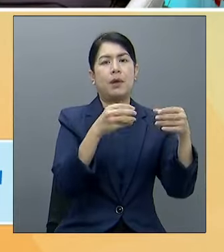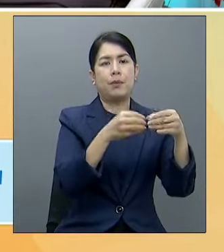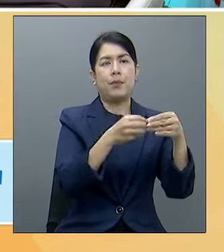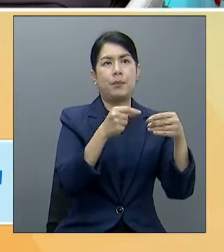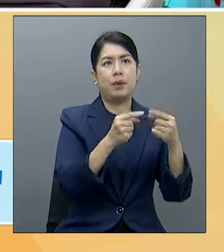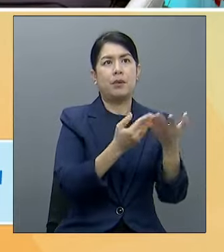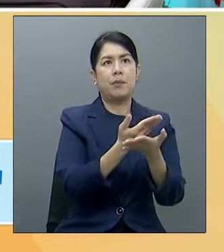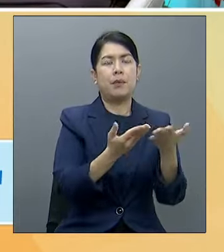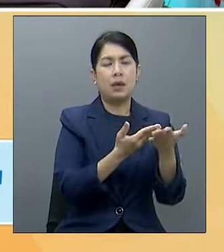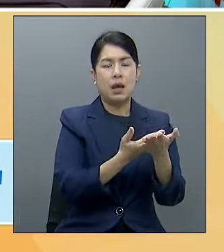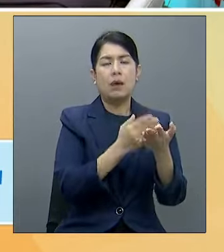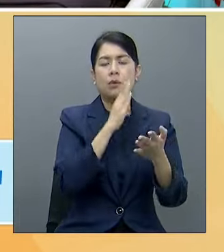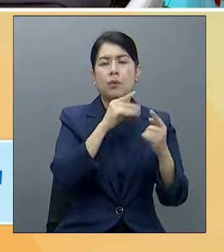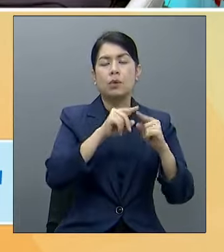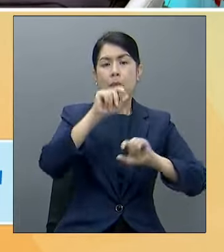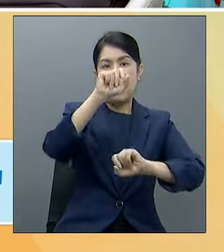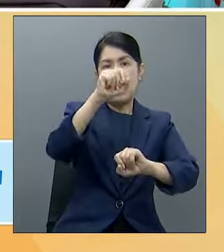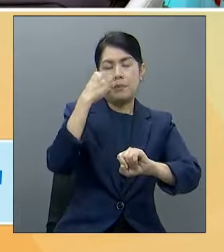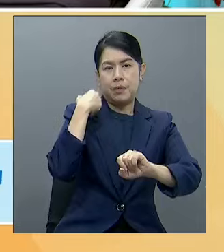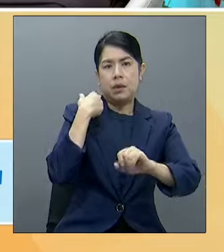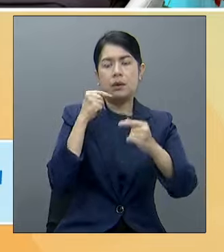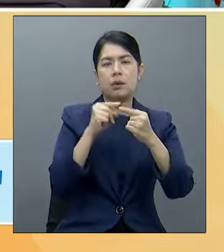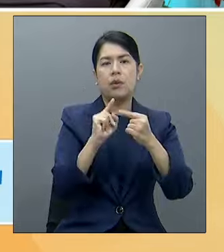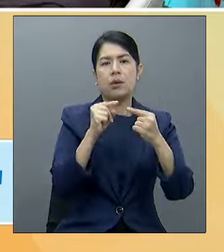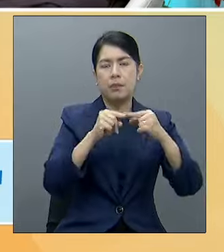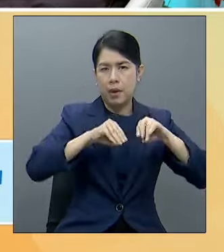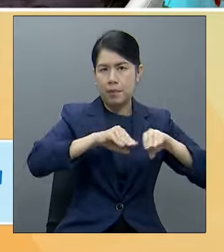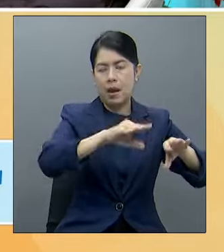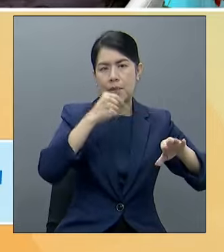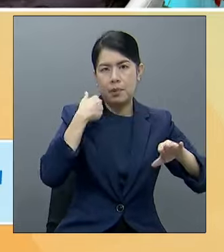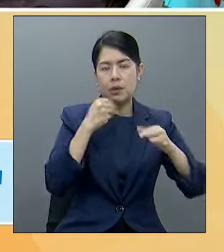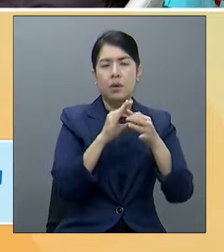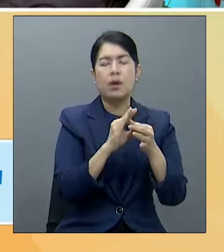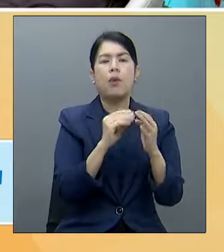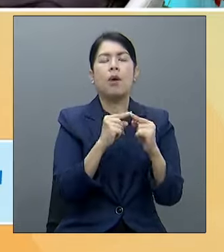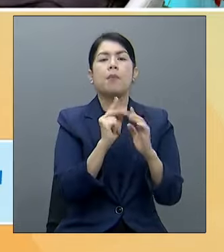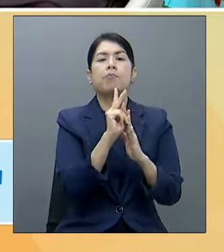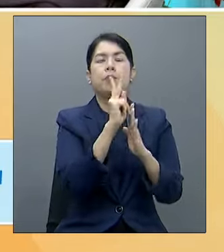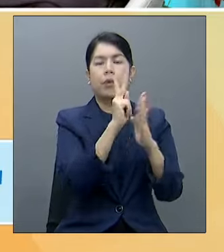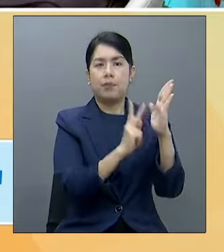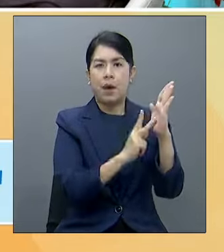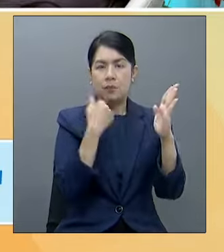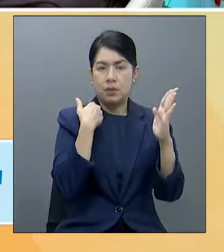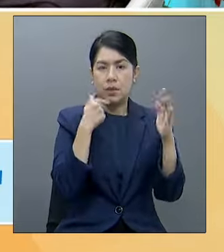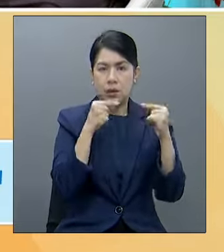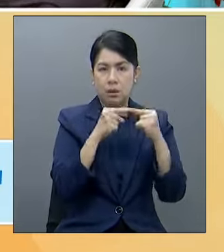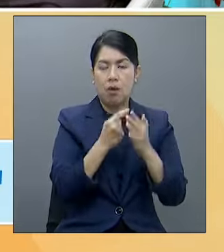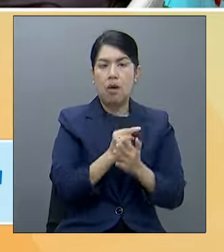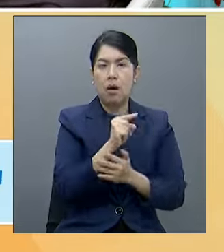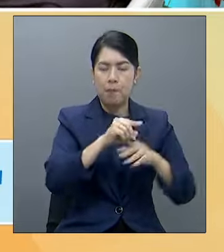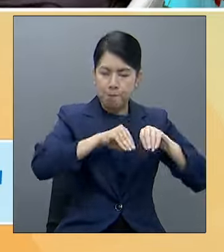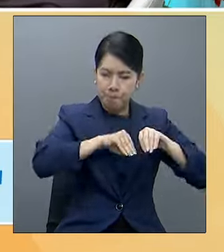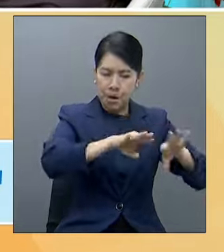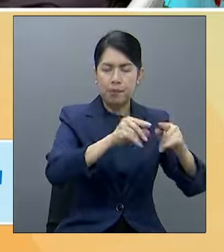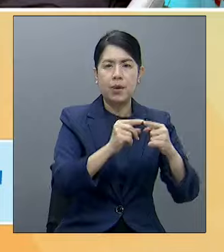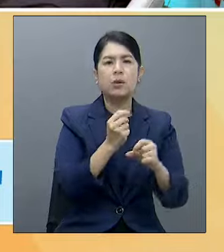ให้หลังจากประกาศราชกิจจาเนาะก็คือผลของกฎหมายออกอะสามารถบังคับใช้ได้ทันทีไม่จำเป็นต้องรอ